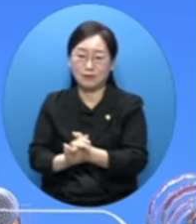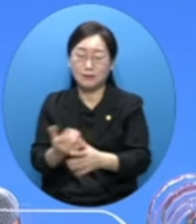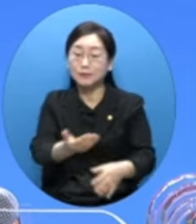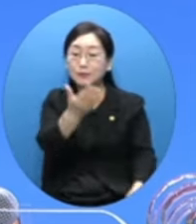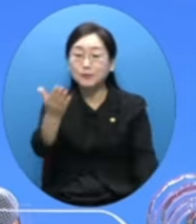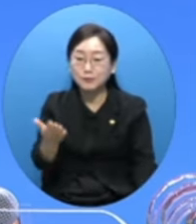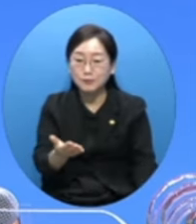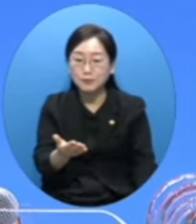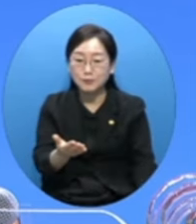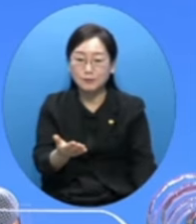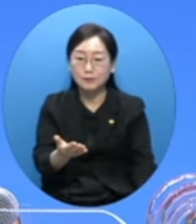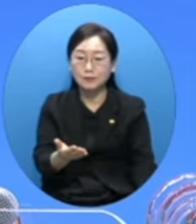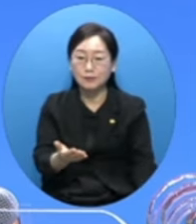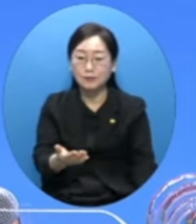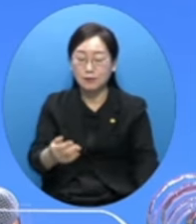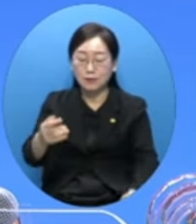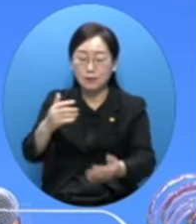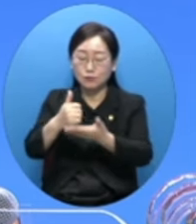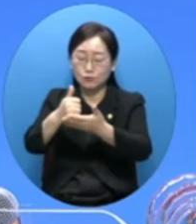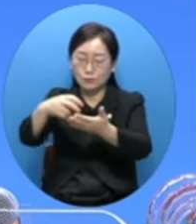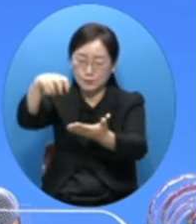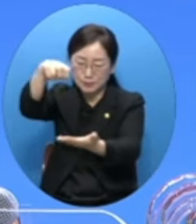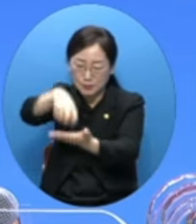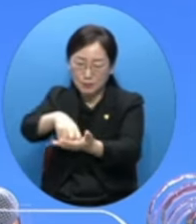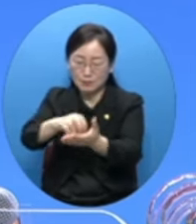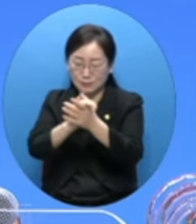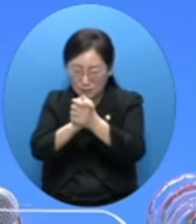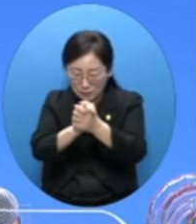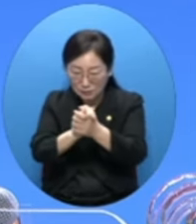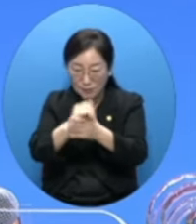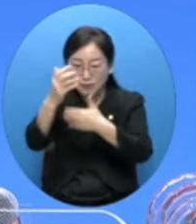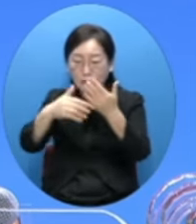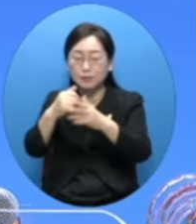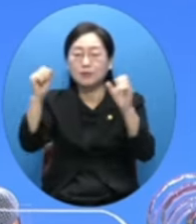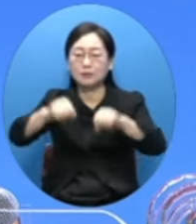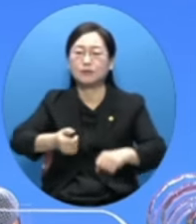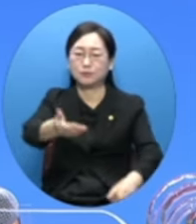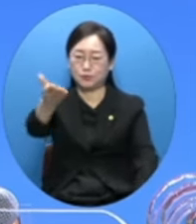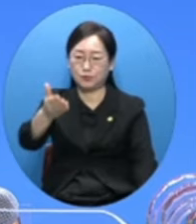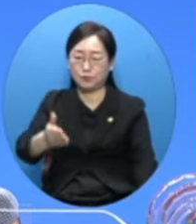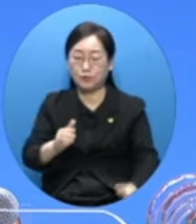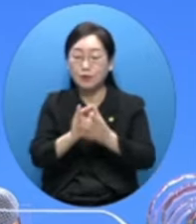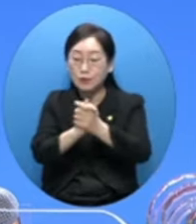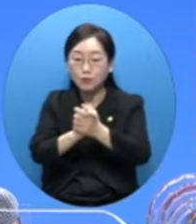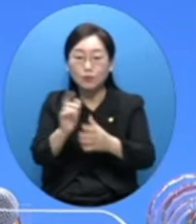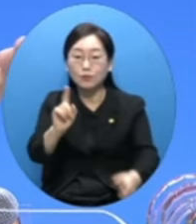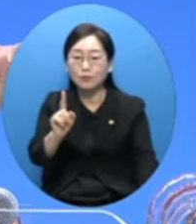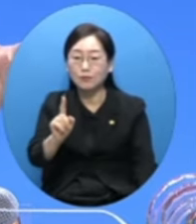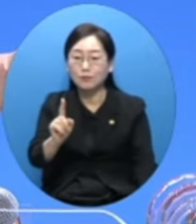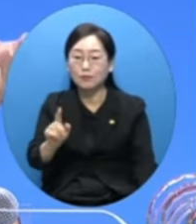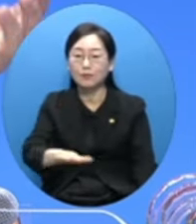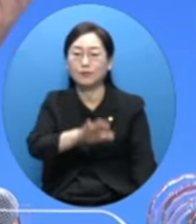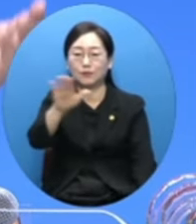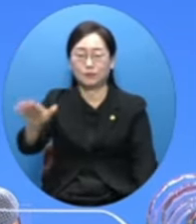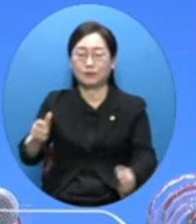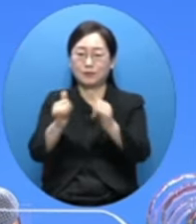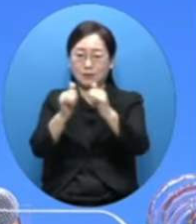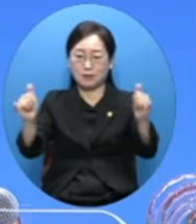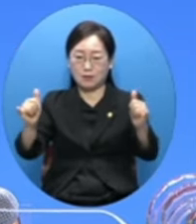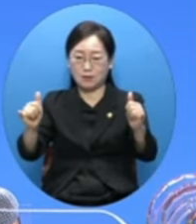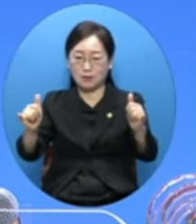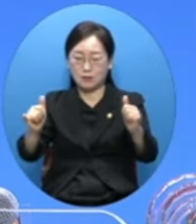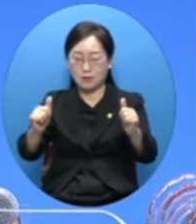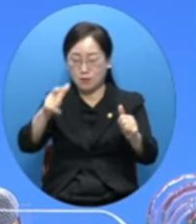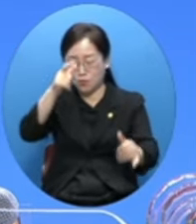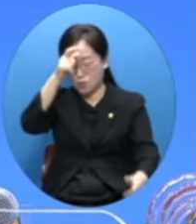앞에 엎드려 기도할 때 응답이 다가오는 것입니다. 기도는 우리의 인간적인 고집과